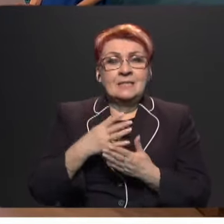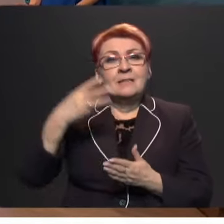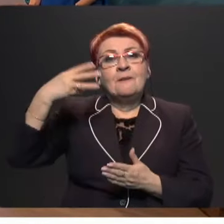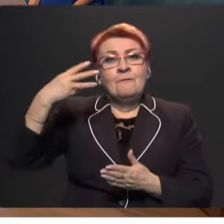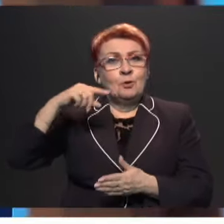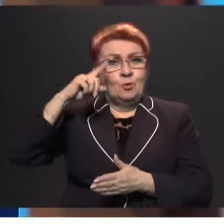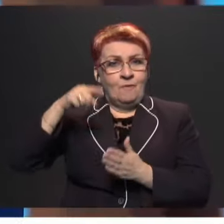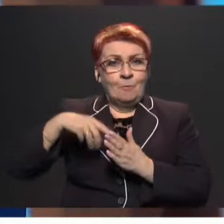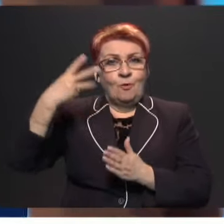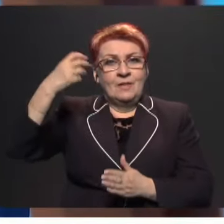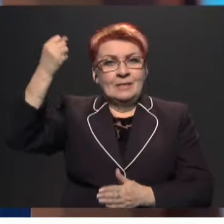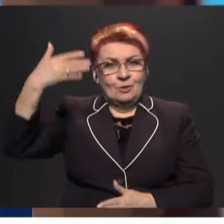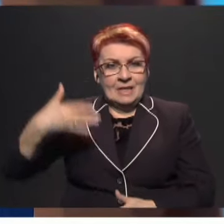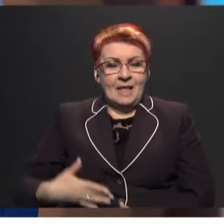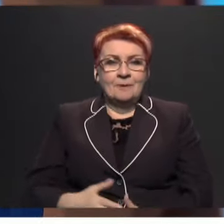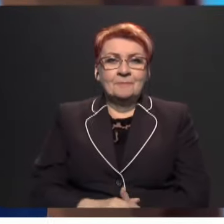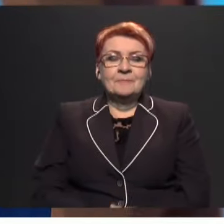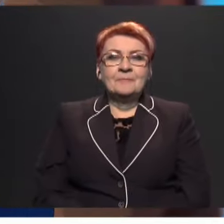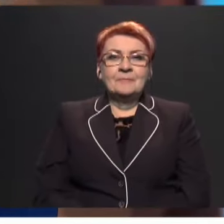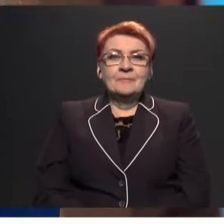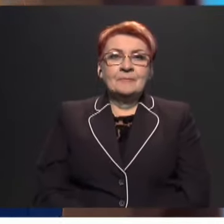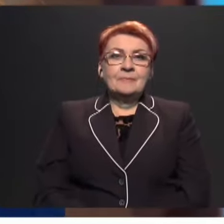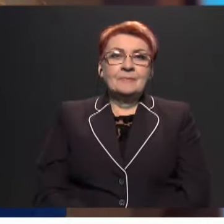видео-вопрос. Давайте послушаем.